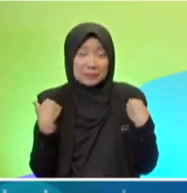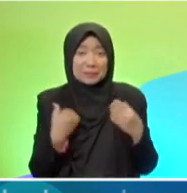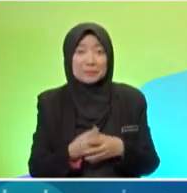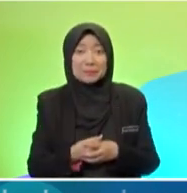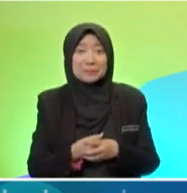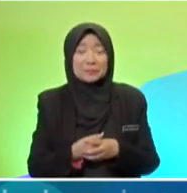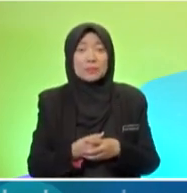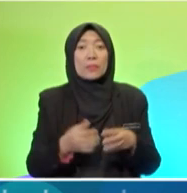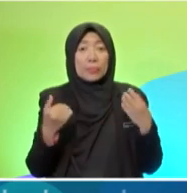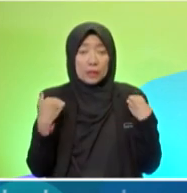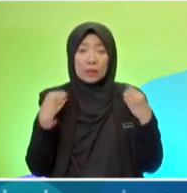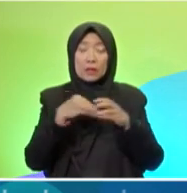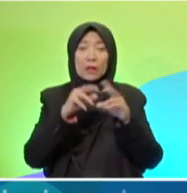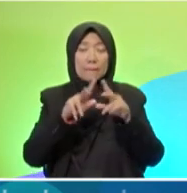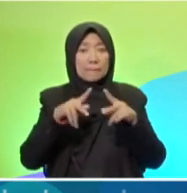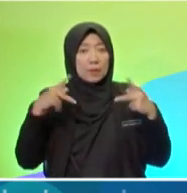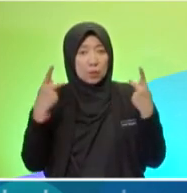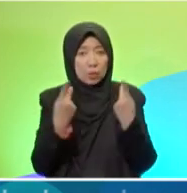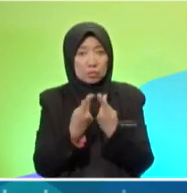dalam keluarga